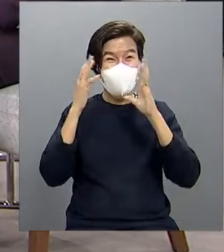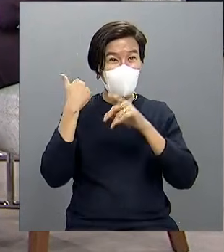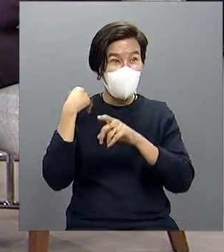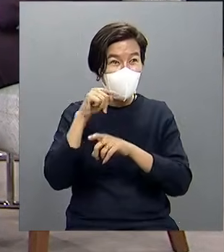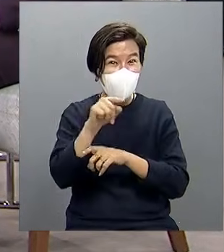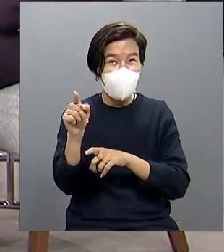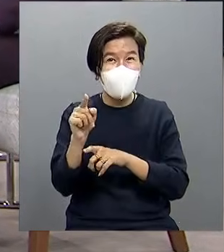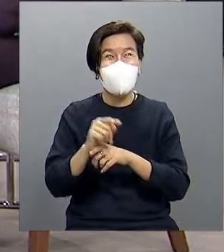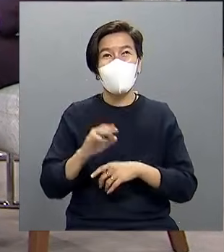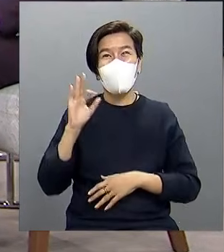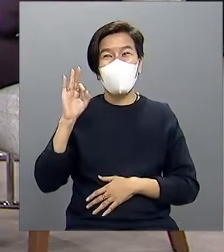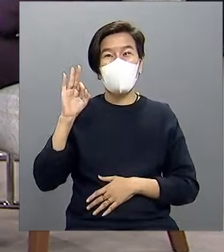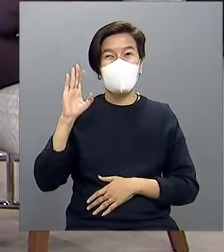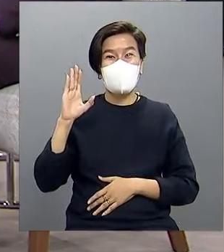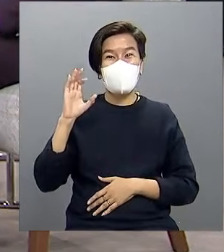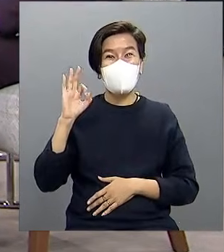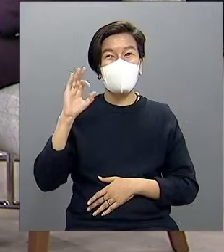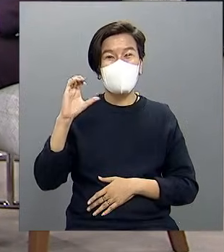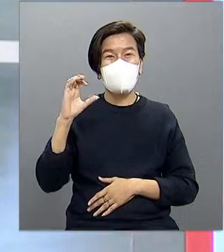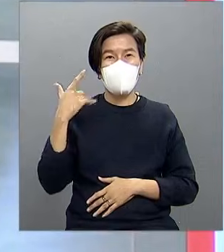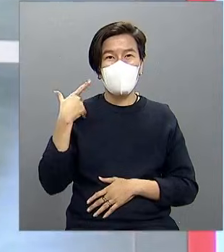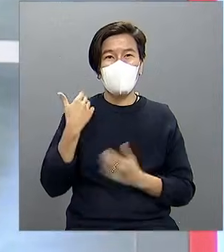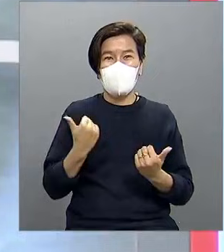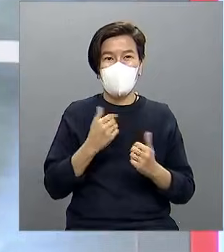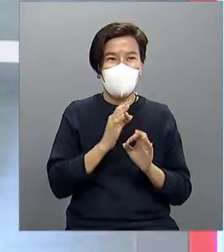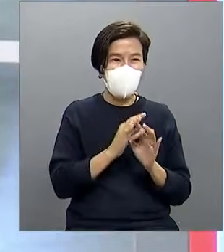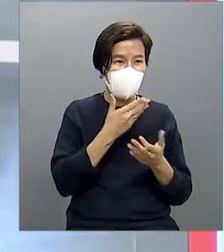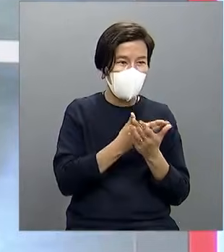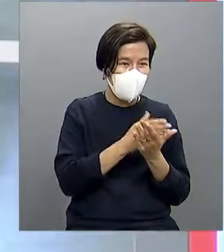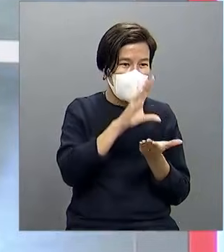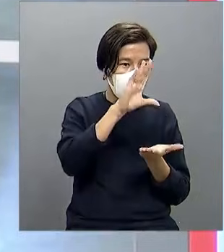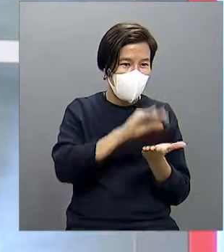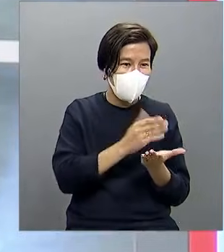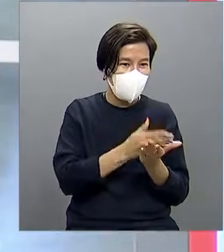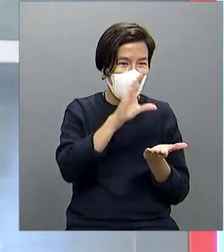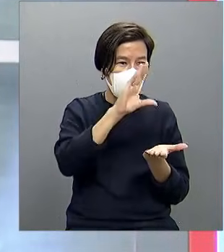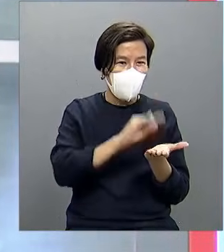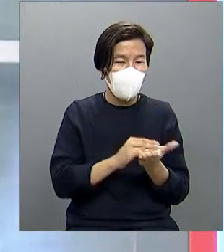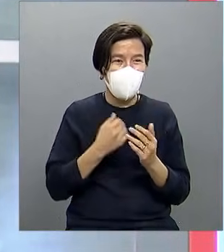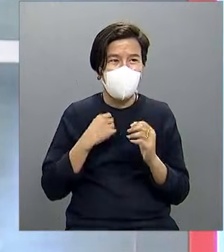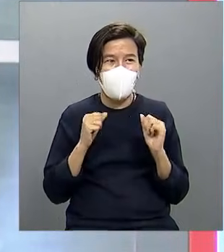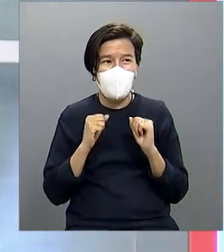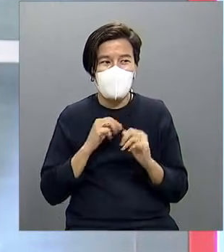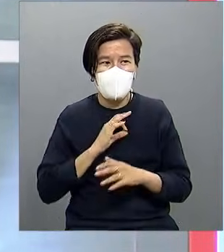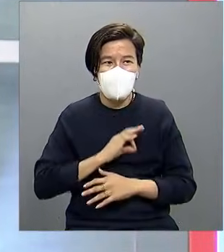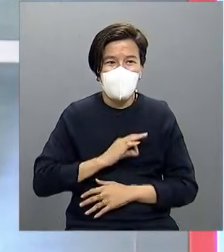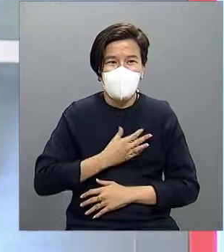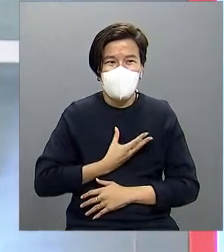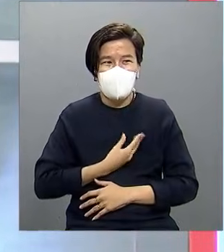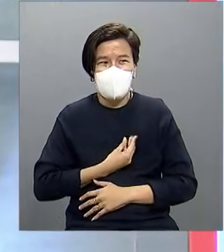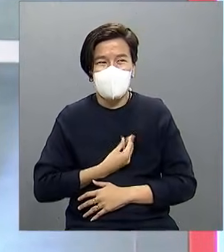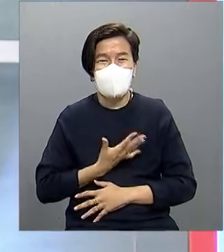ด้วย เป็นความหนาวจริงๆที่เกิดขึ้นและความหนาวนั้นมีได้ทุกวัน เอ๊ะแต่เหมือนเงินเดือนเพิ่งจะออกกันไม่ใช่เหรอฮะ